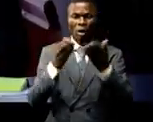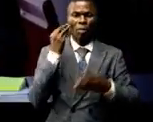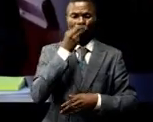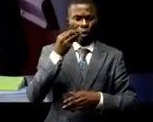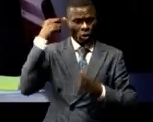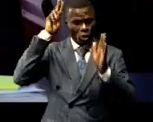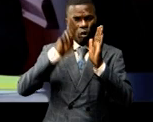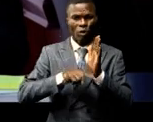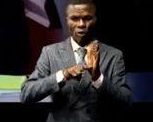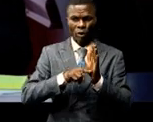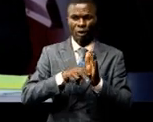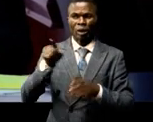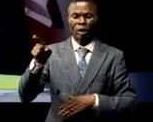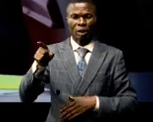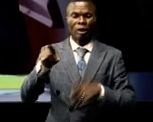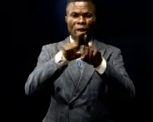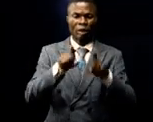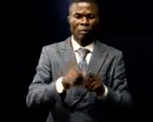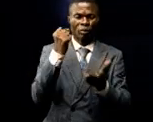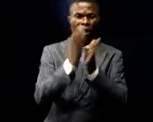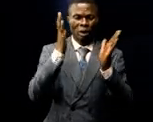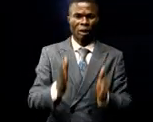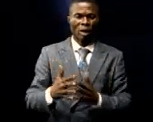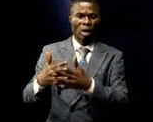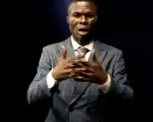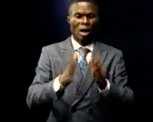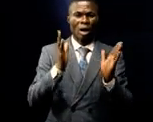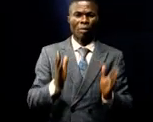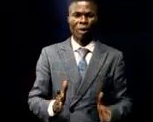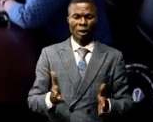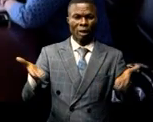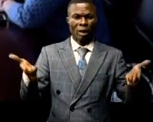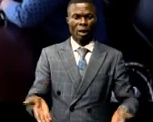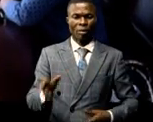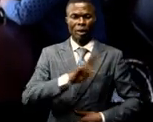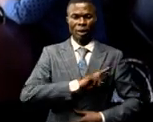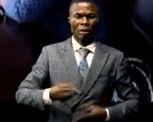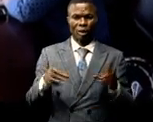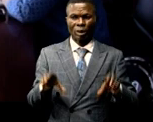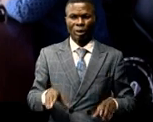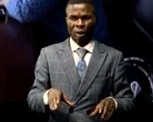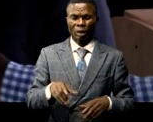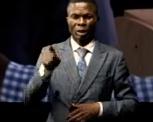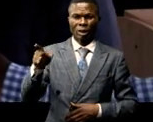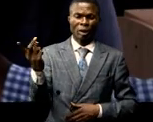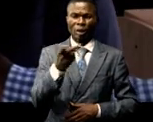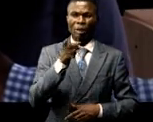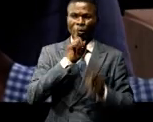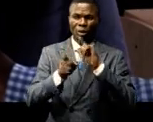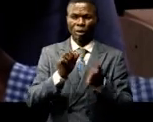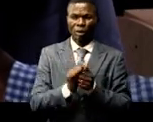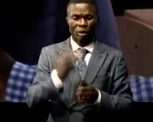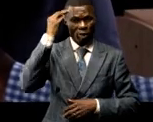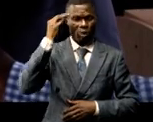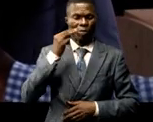gouvernement, Patrick Muyaya Katembwe, et l'ambassadeur des États-Unis d'Amérique accrédité à Kinshasa, Mike Amers. Je sais que le ministre est